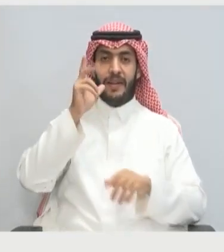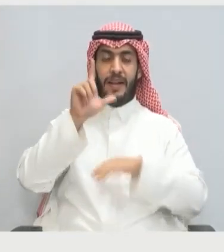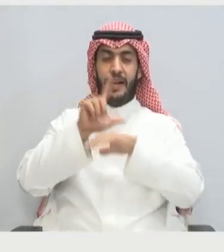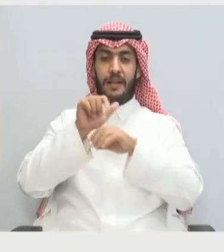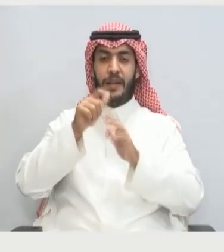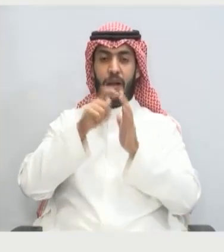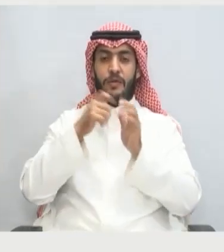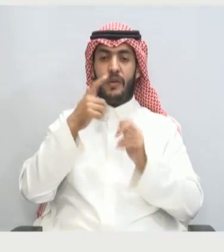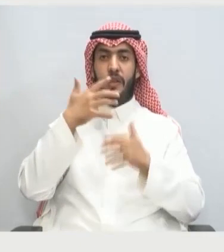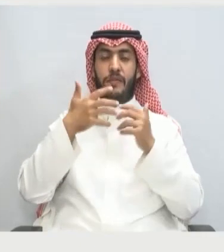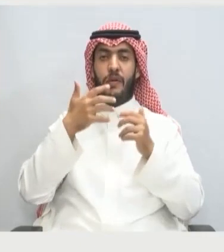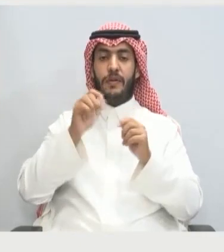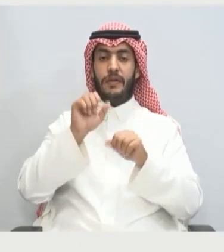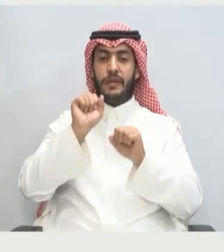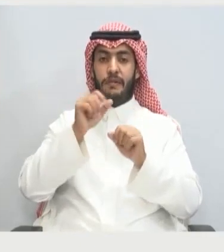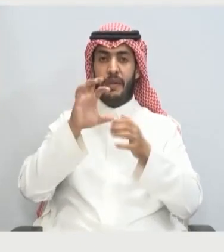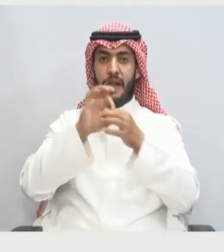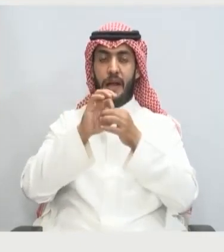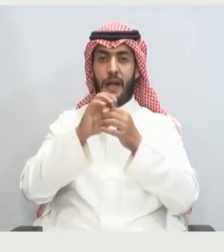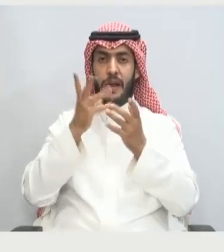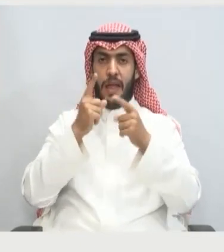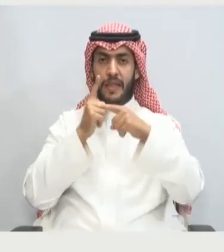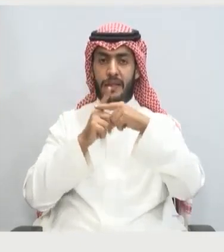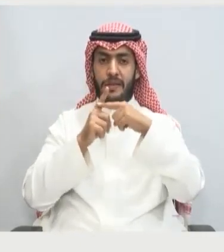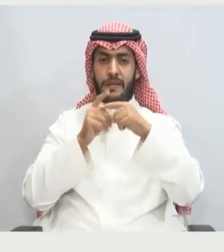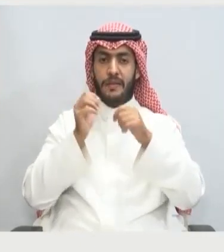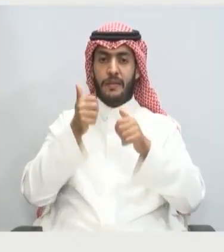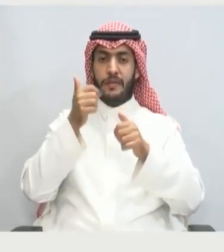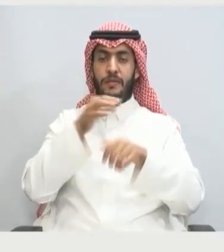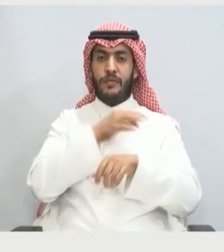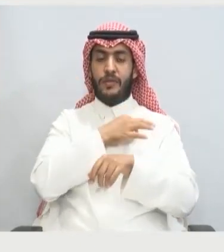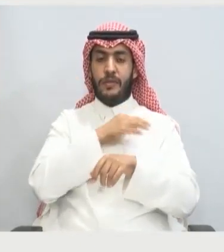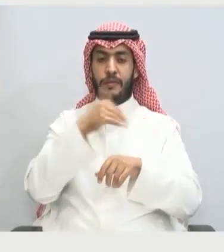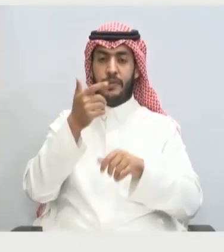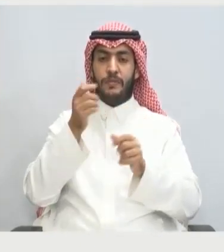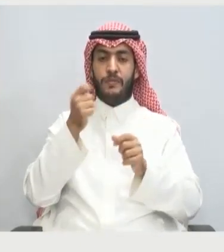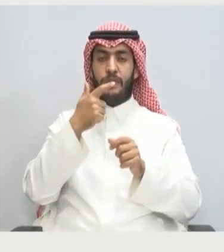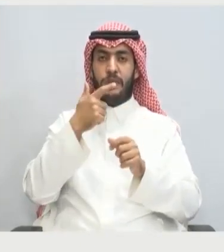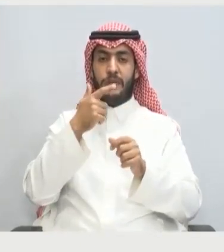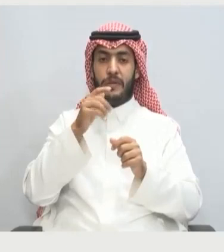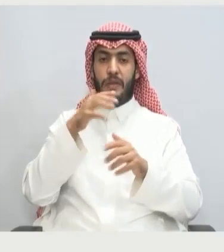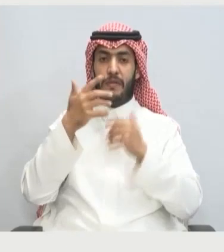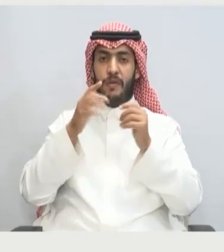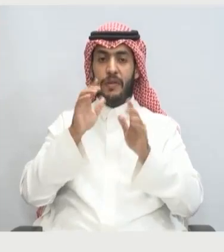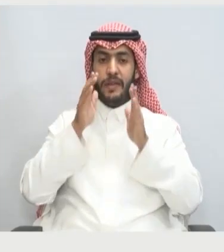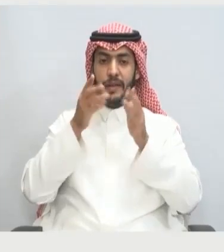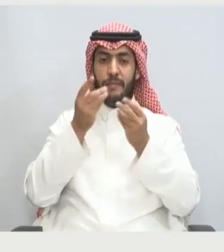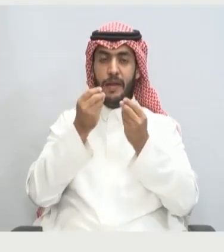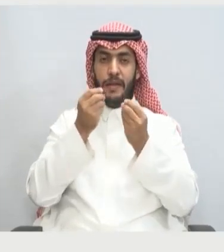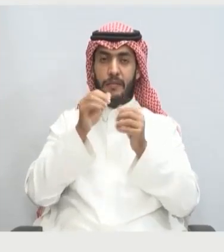الدرس قانون سرعه التفاعل عباره عن علاقه رياضيه تحدد تجريبيا تكون بين بين سرعه التفاعل وتركيز